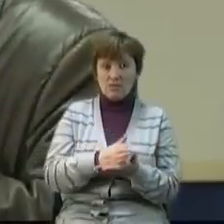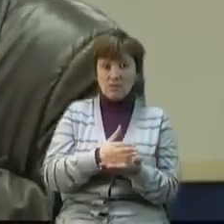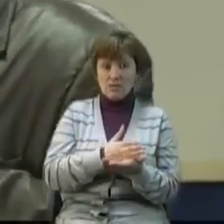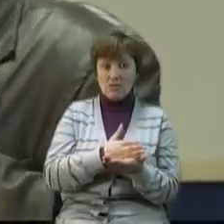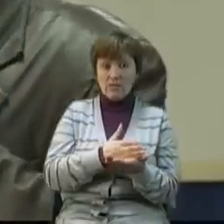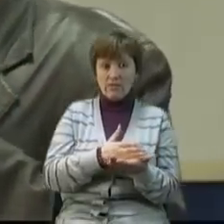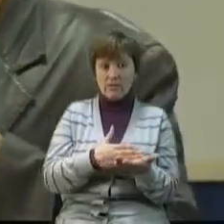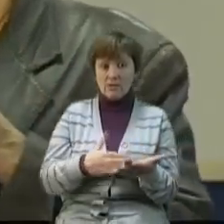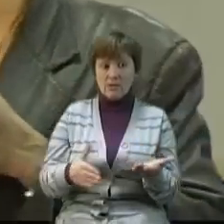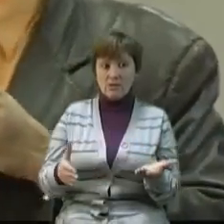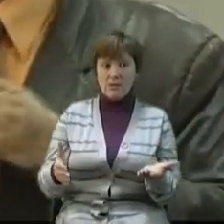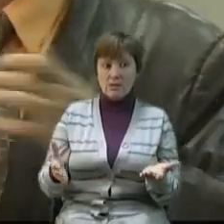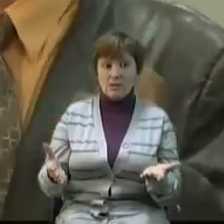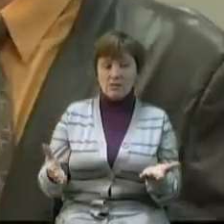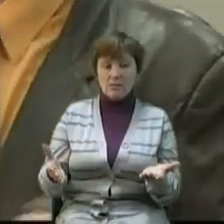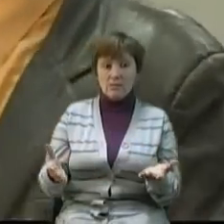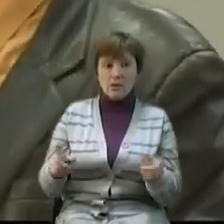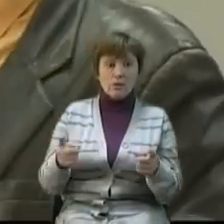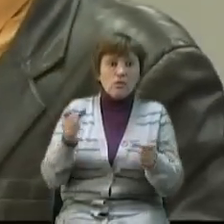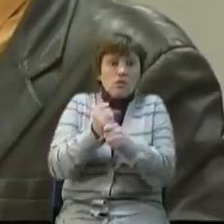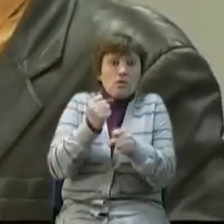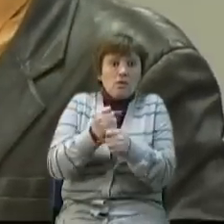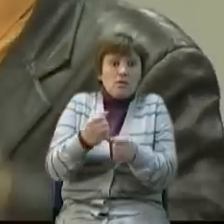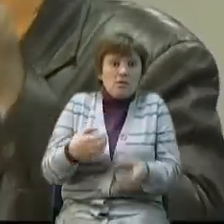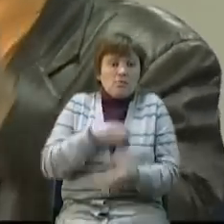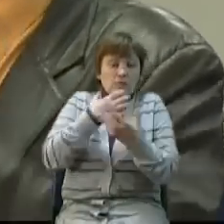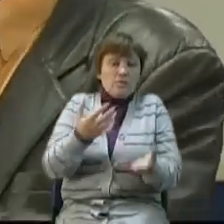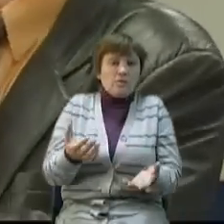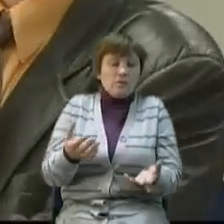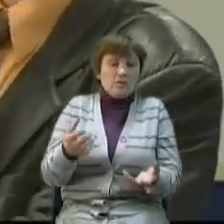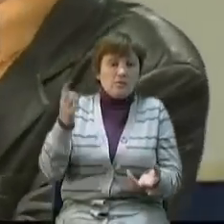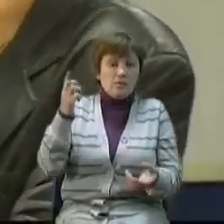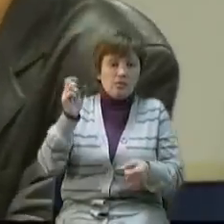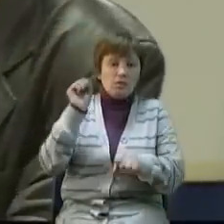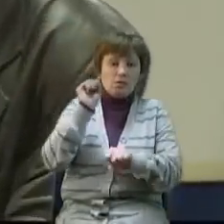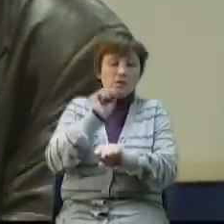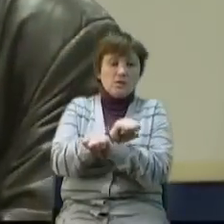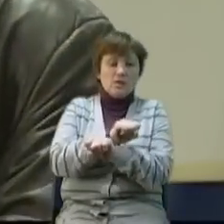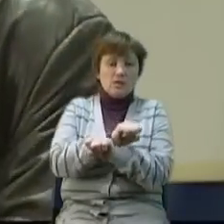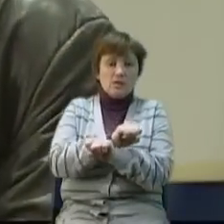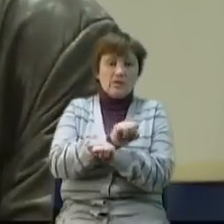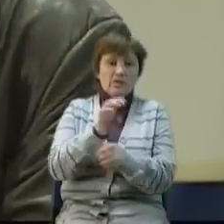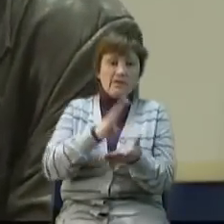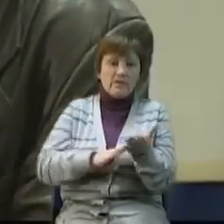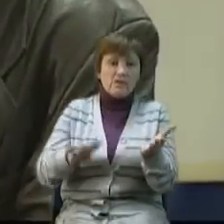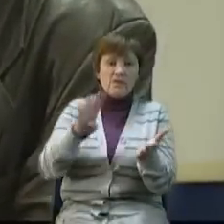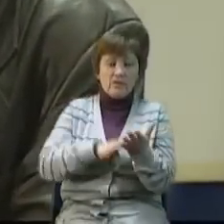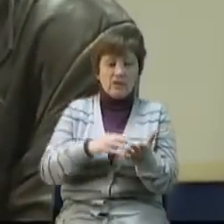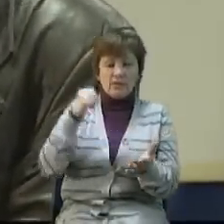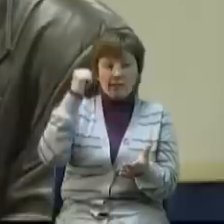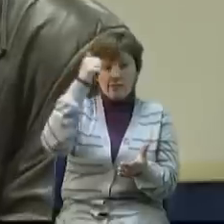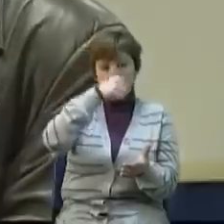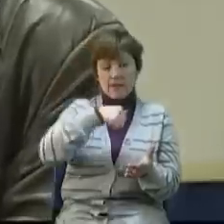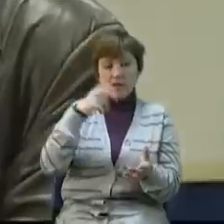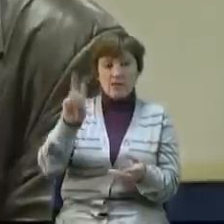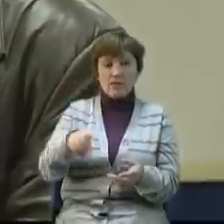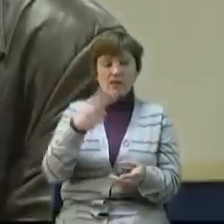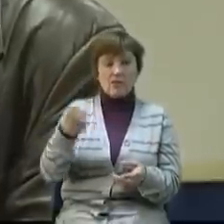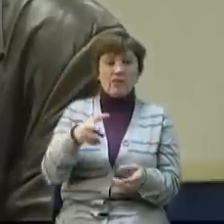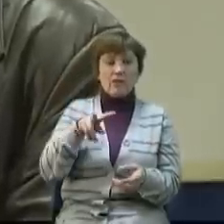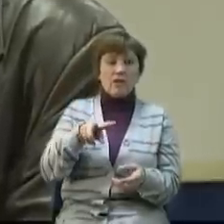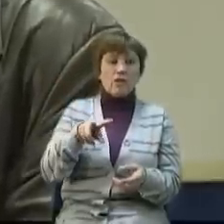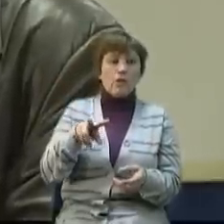не... И я так, что делать-то? И Бог остановил меня в 99-м году, 22